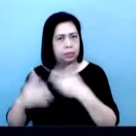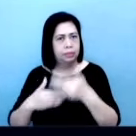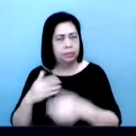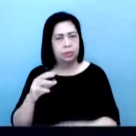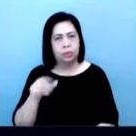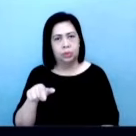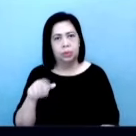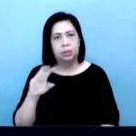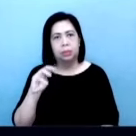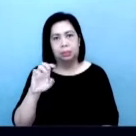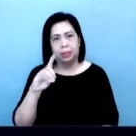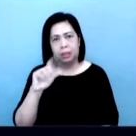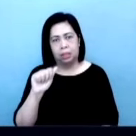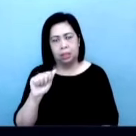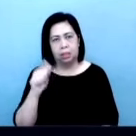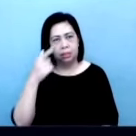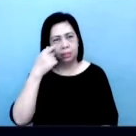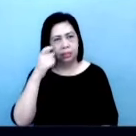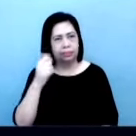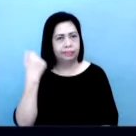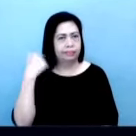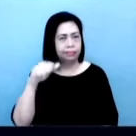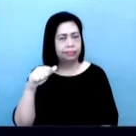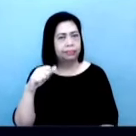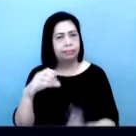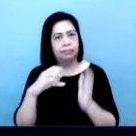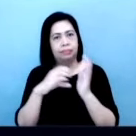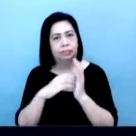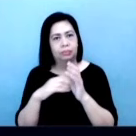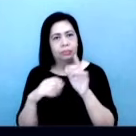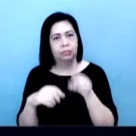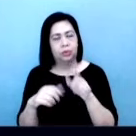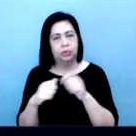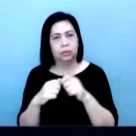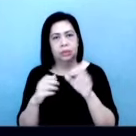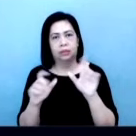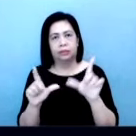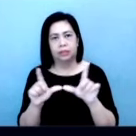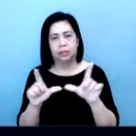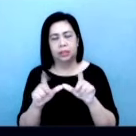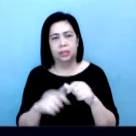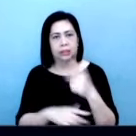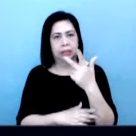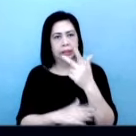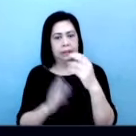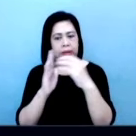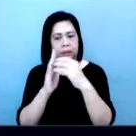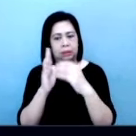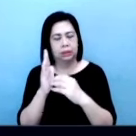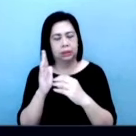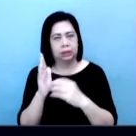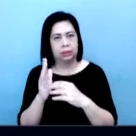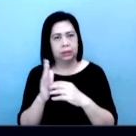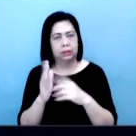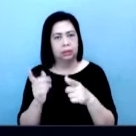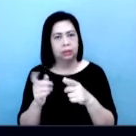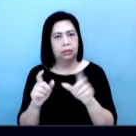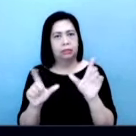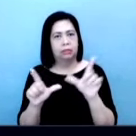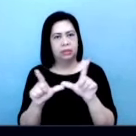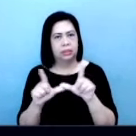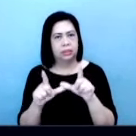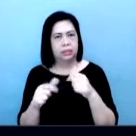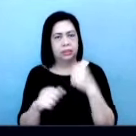network dahil sa umanoy paglabag sa probisyon ng kanilang prangkisa tatlong probisyon daw ng kanilang legislative franchise ang nilabag